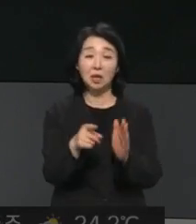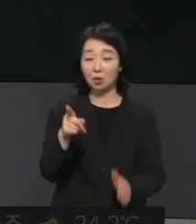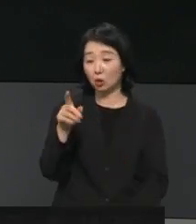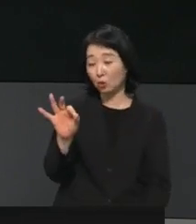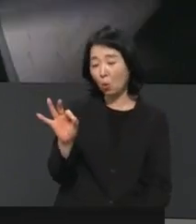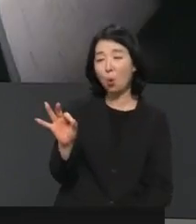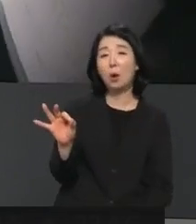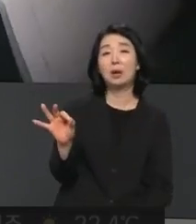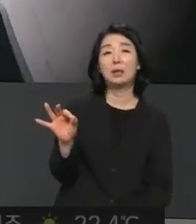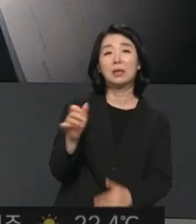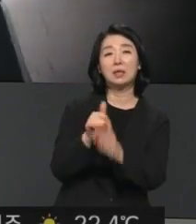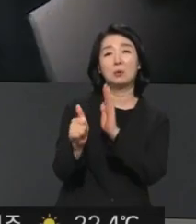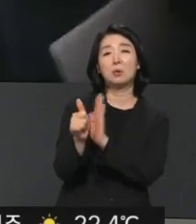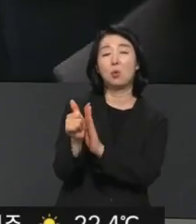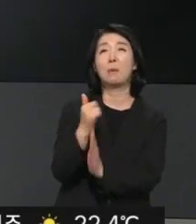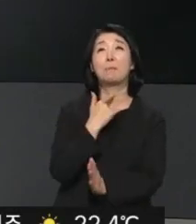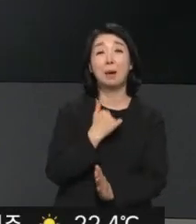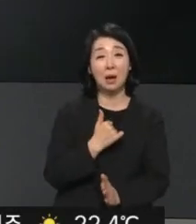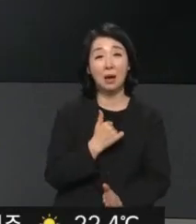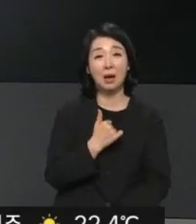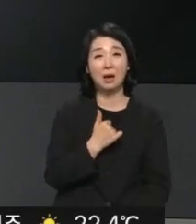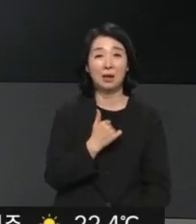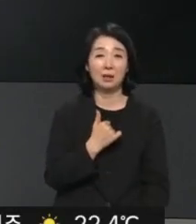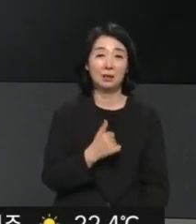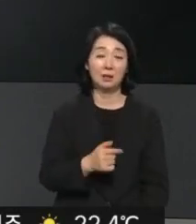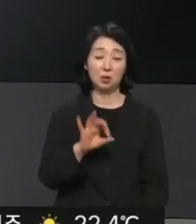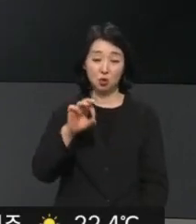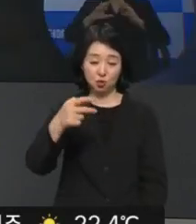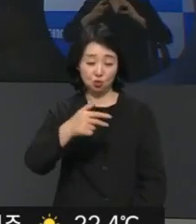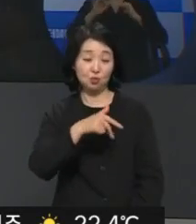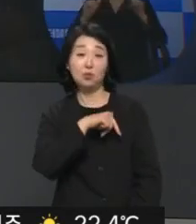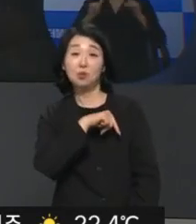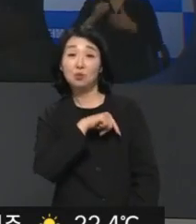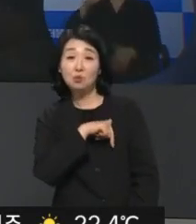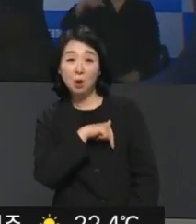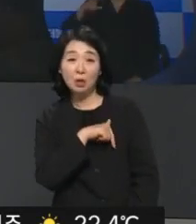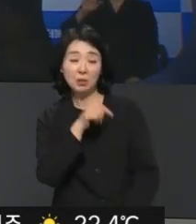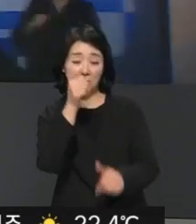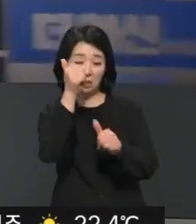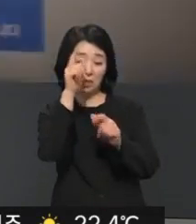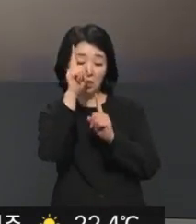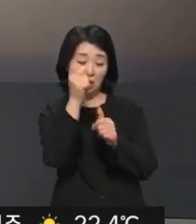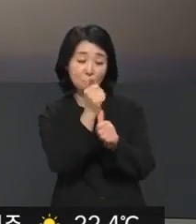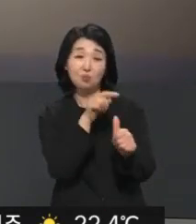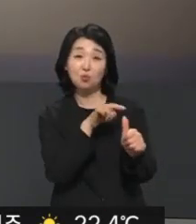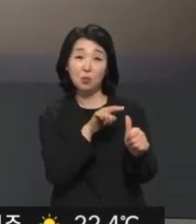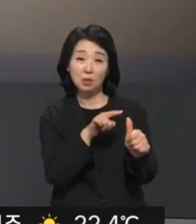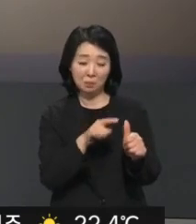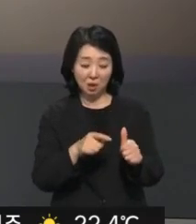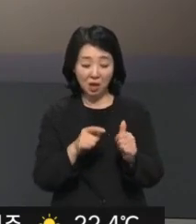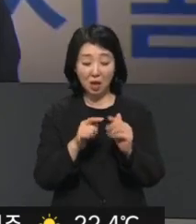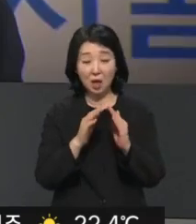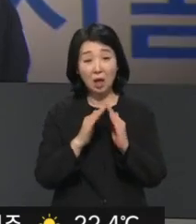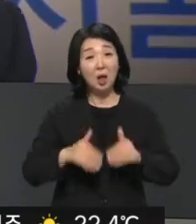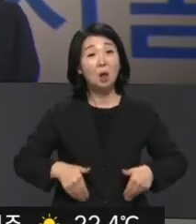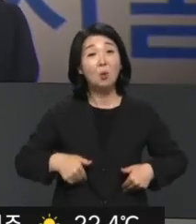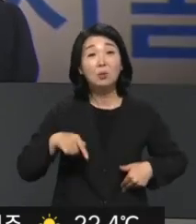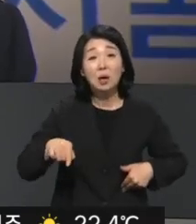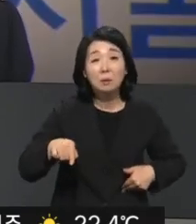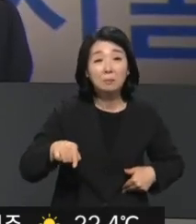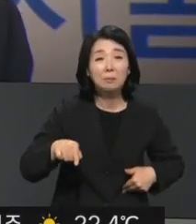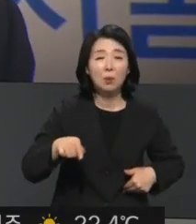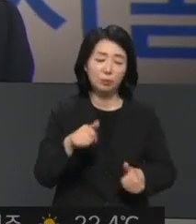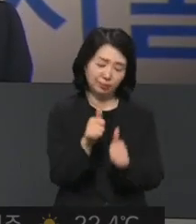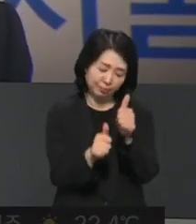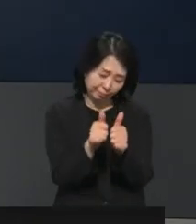전 대표를 도운 걸로 파악되는데요. 더욱이 앞서 윤 의원과 이 전 부총장 대화에서 등장하는 호남. 당시 치열한 경쟁